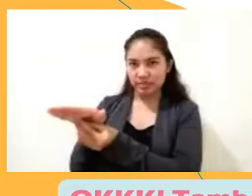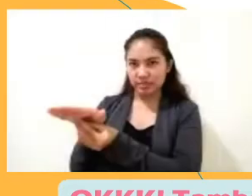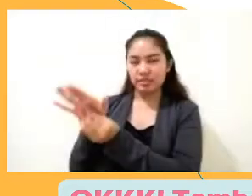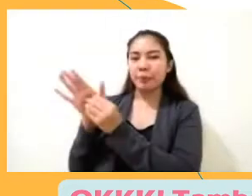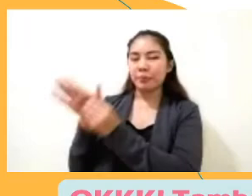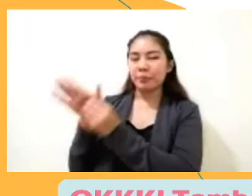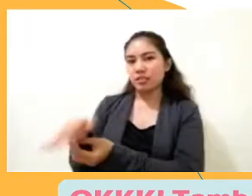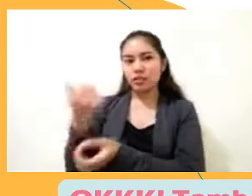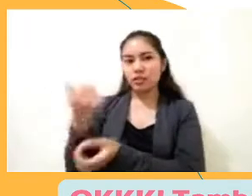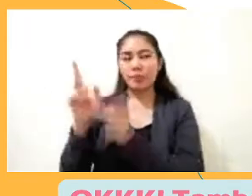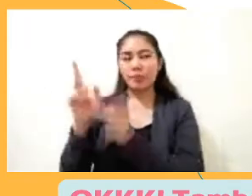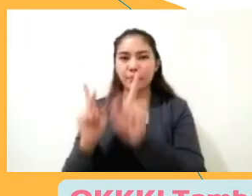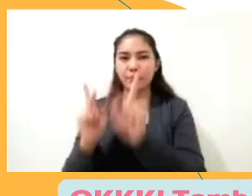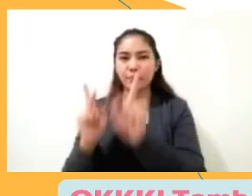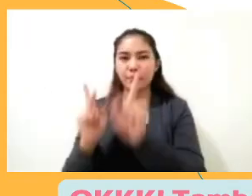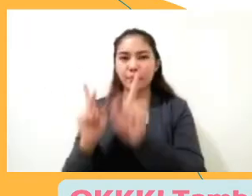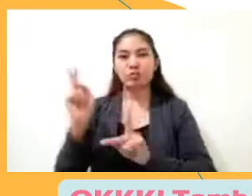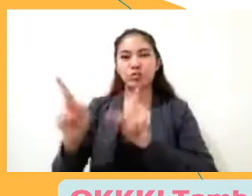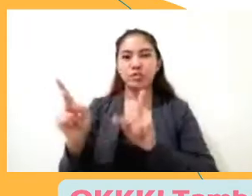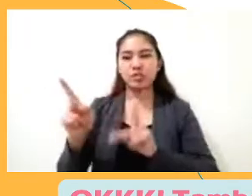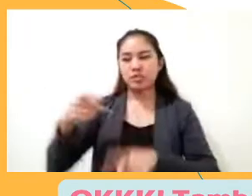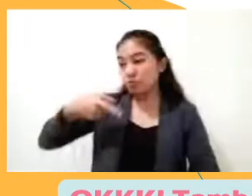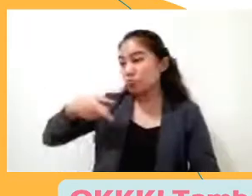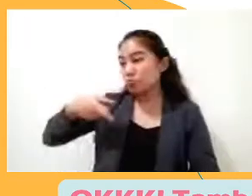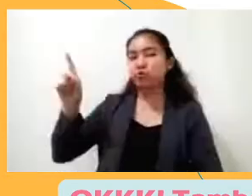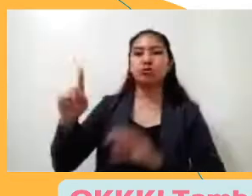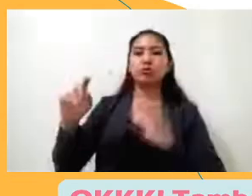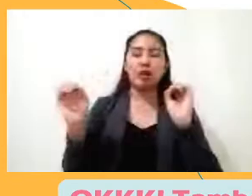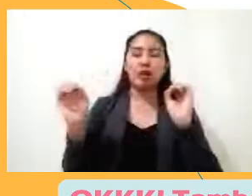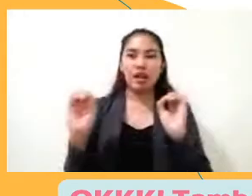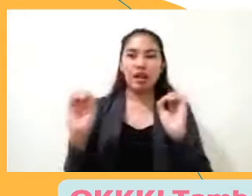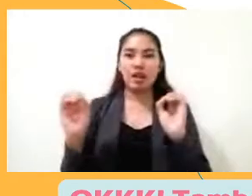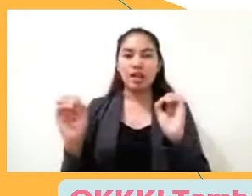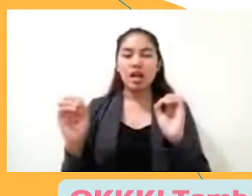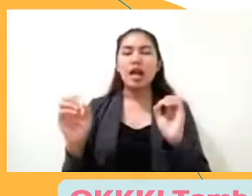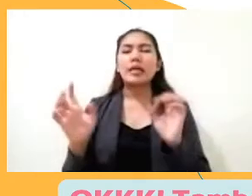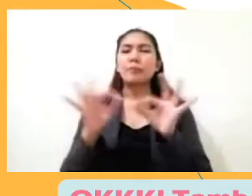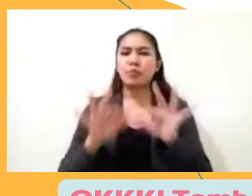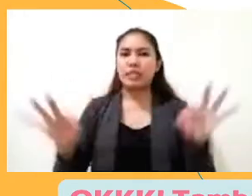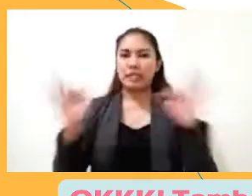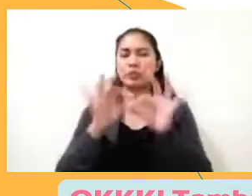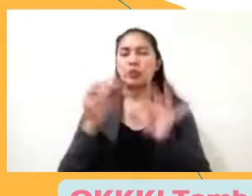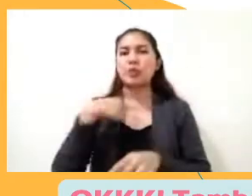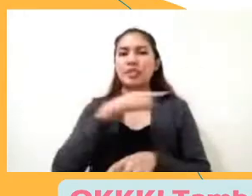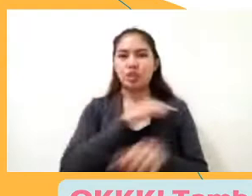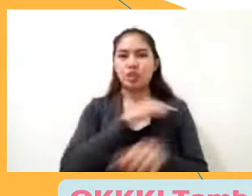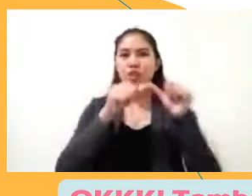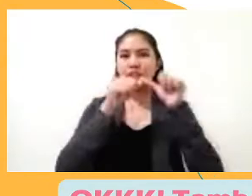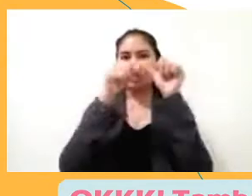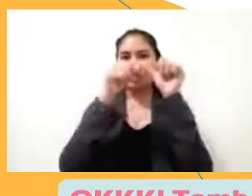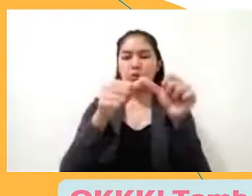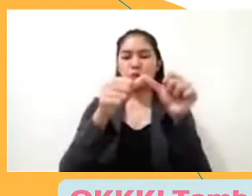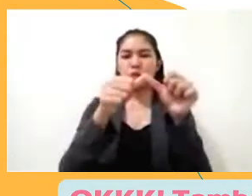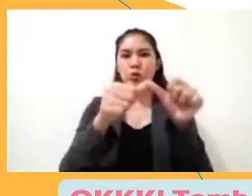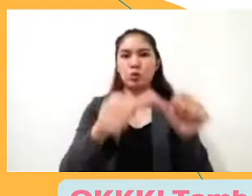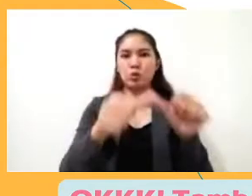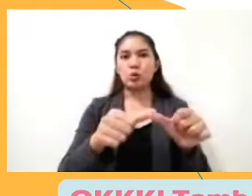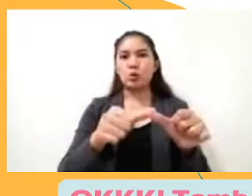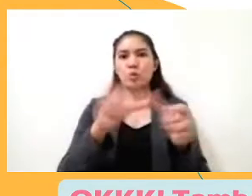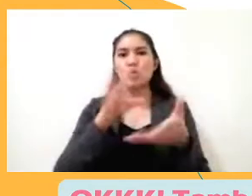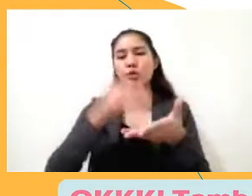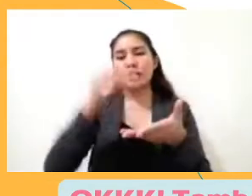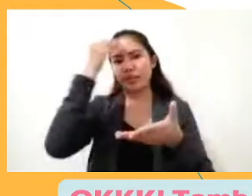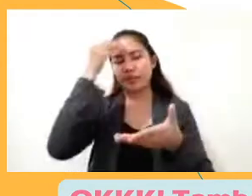tayong napipinsala, mahalaga na araw-araw natututo tayo. Yun nga po yung mga karamihan ang binabanggit dito sa Zoom room,